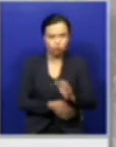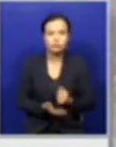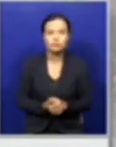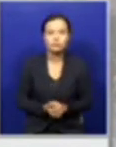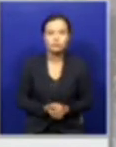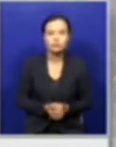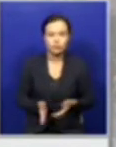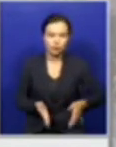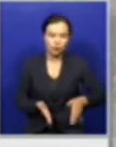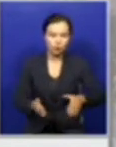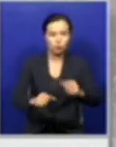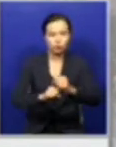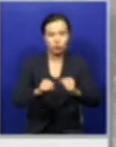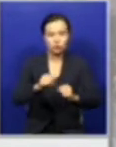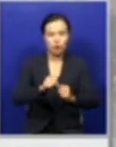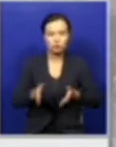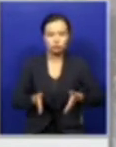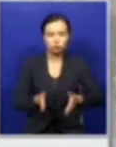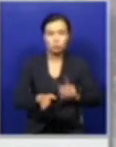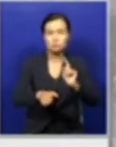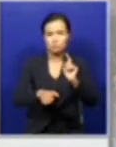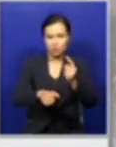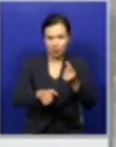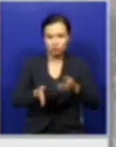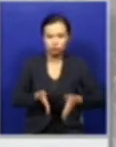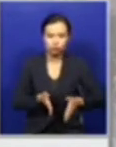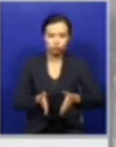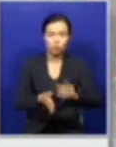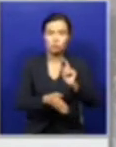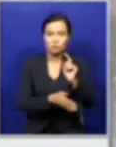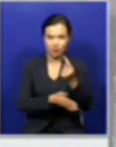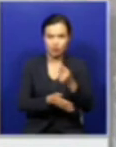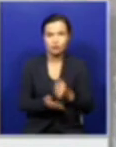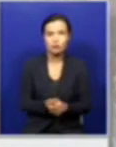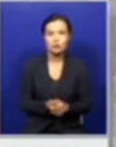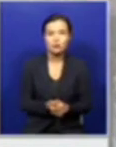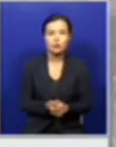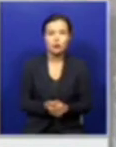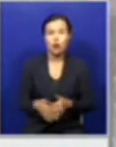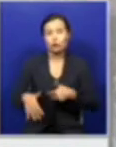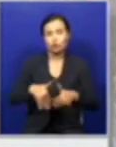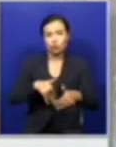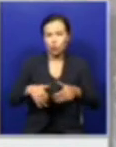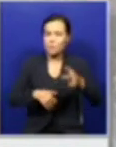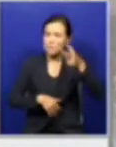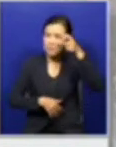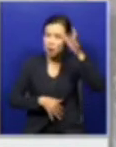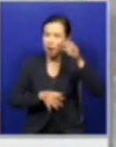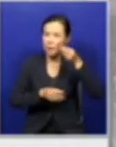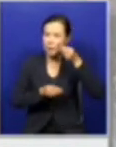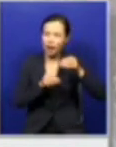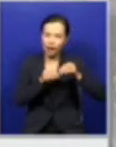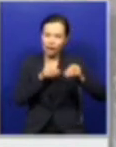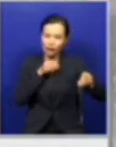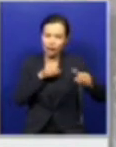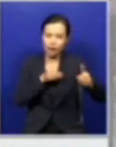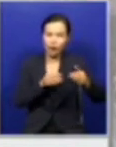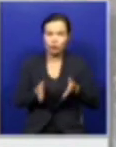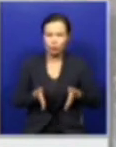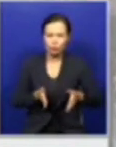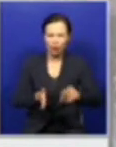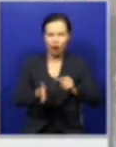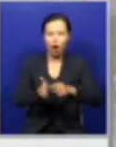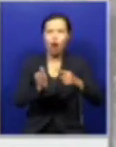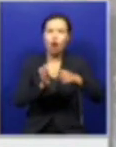างก็ควรเป็นถนนเส้นใหม่นะครับเป็นถนนเส้นใหม่ที่เข้าถึงแหล่งชุมชนไกลๆไม่ใช่ปรับปรุงถนนเดิม